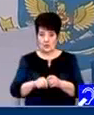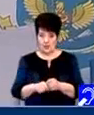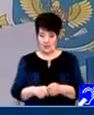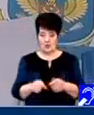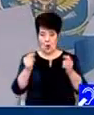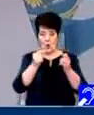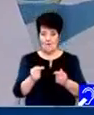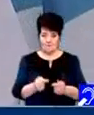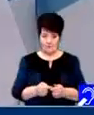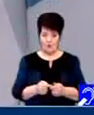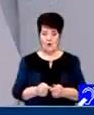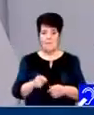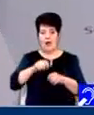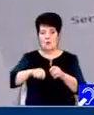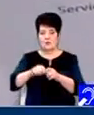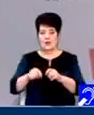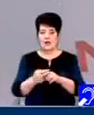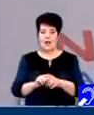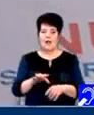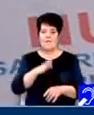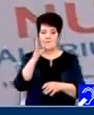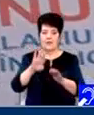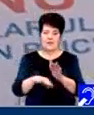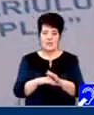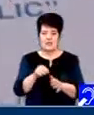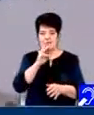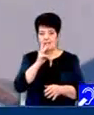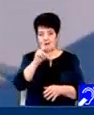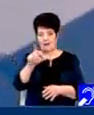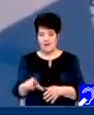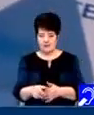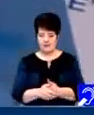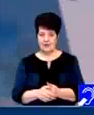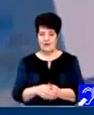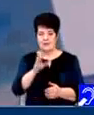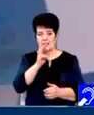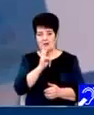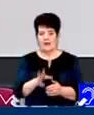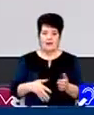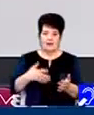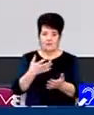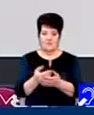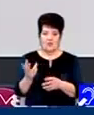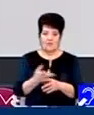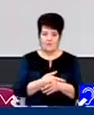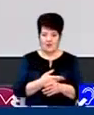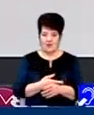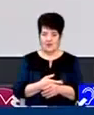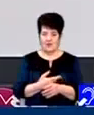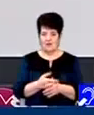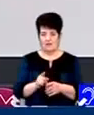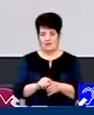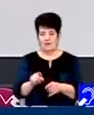conform probelor și conform audierilor care o să fie supuși salariații, că salariile au fost achitate fără a fi reflectate